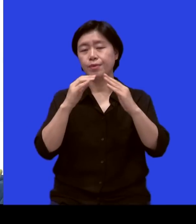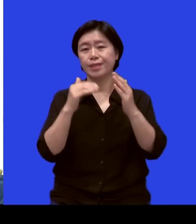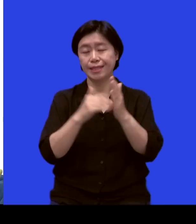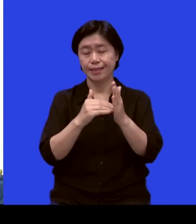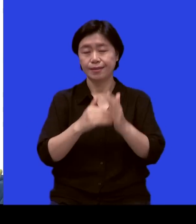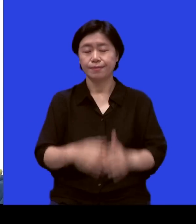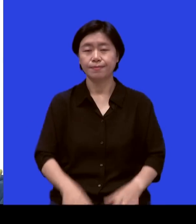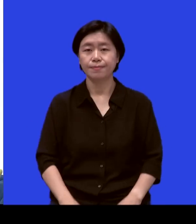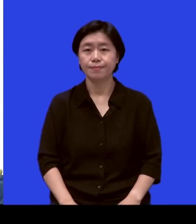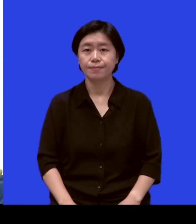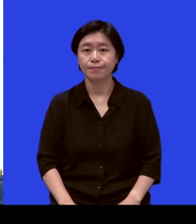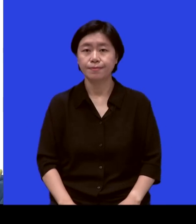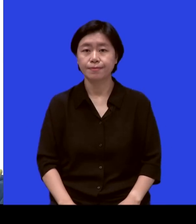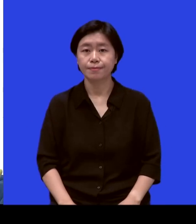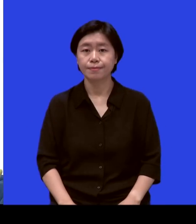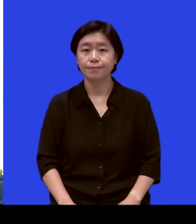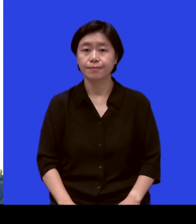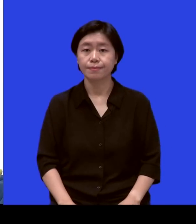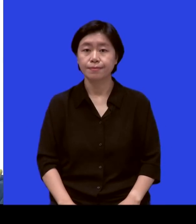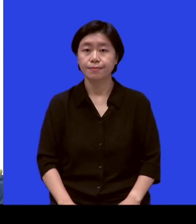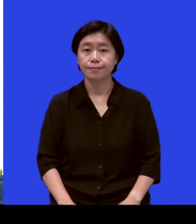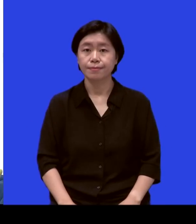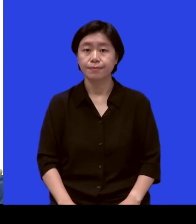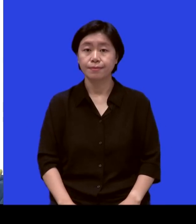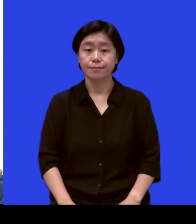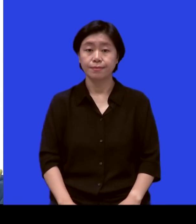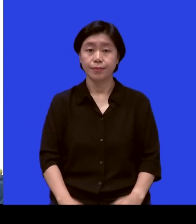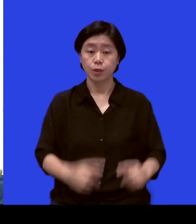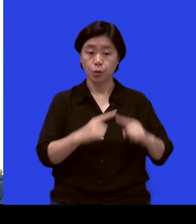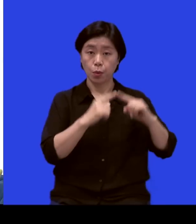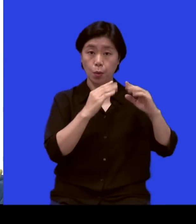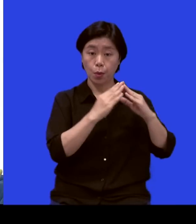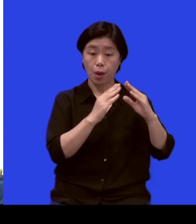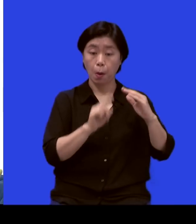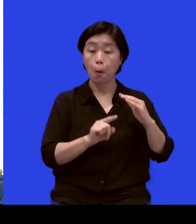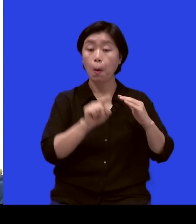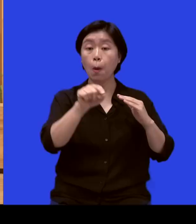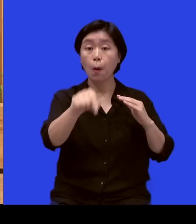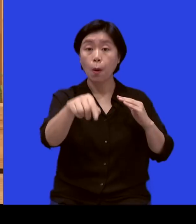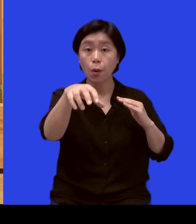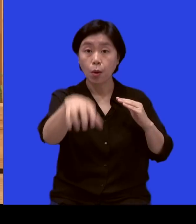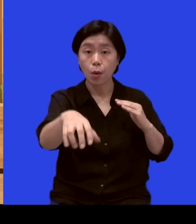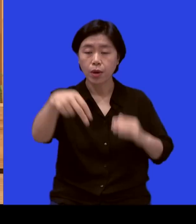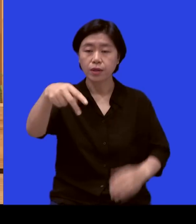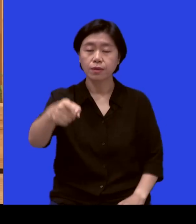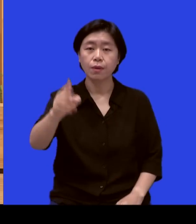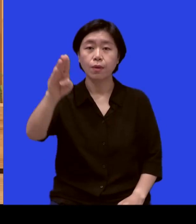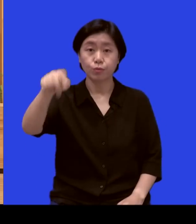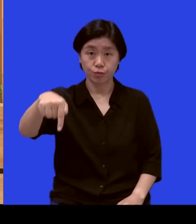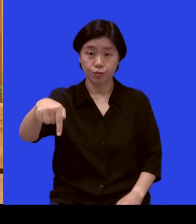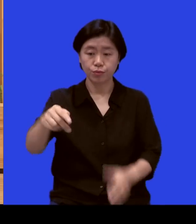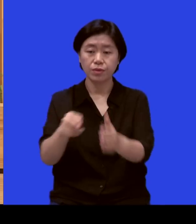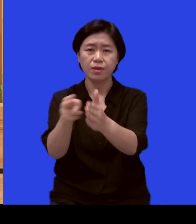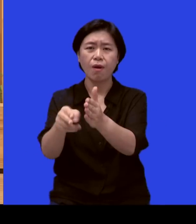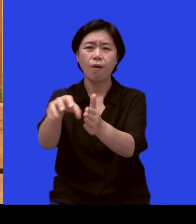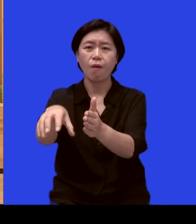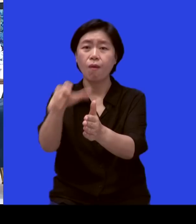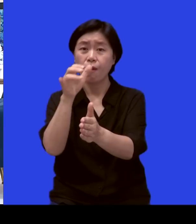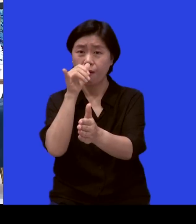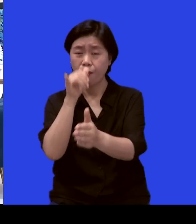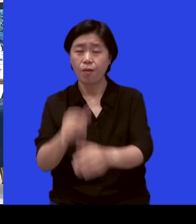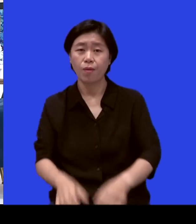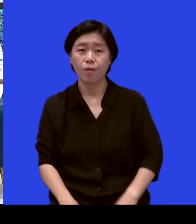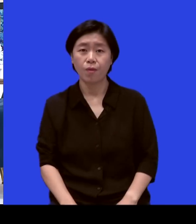옮기게 됐는데 고개 넘어 만리제를 넘으면은 바로 서부역이에요. 서부역이죠. 예. 그러니까